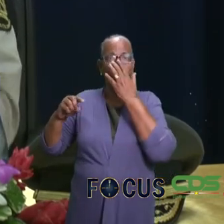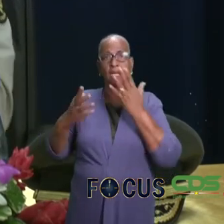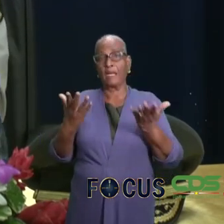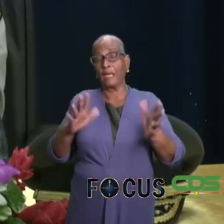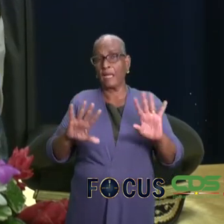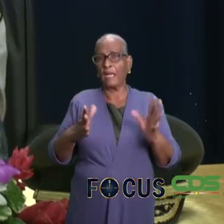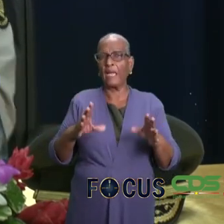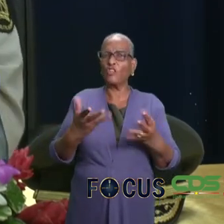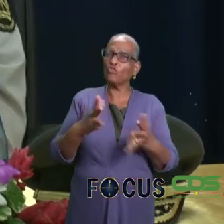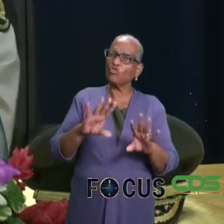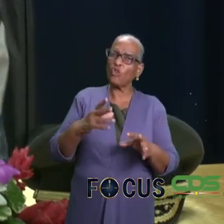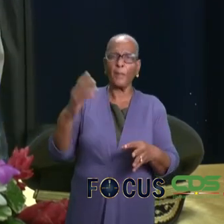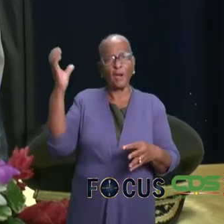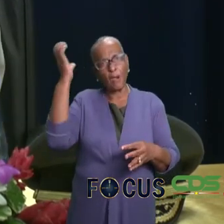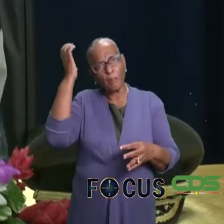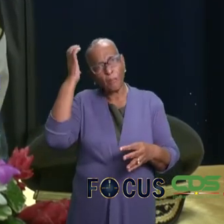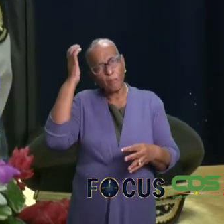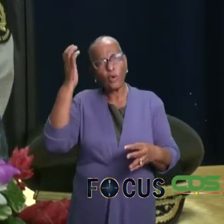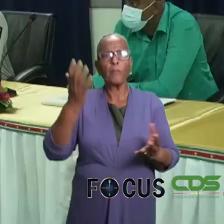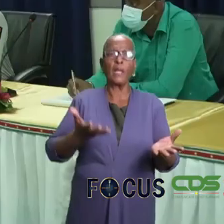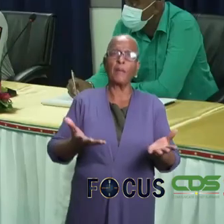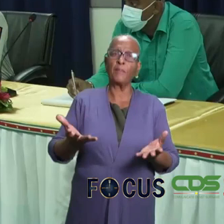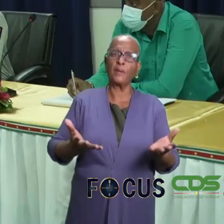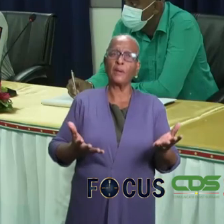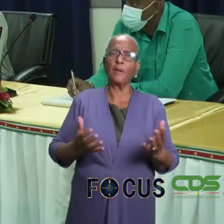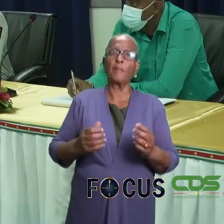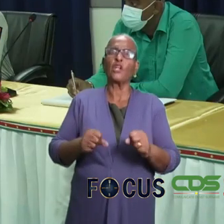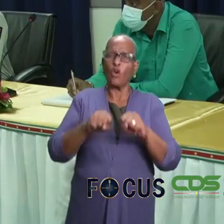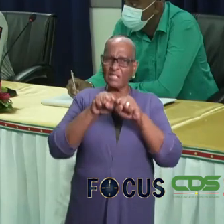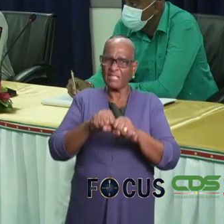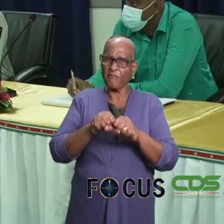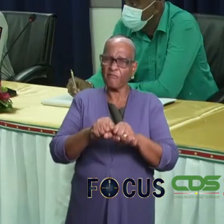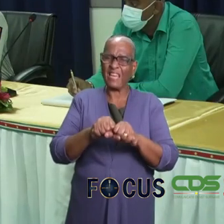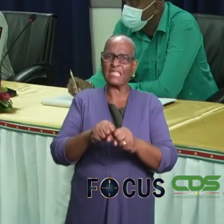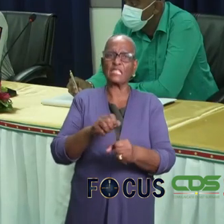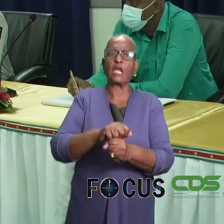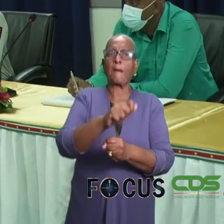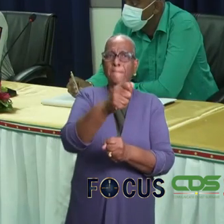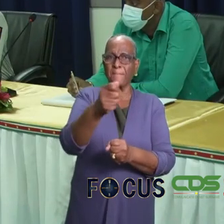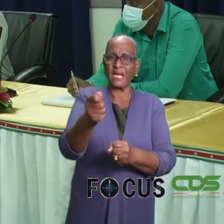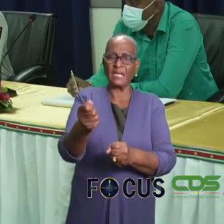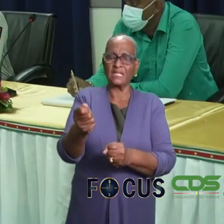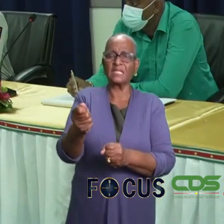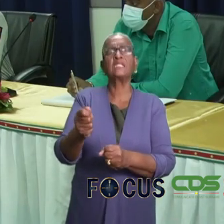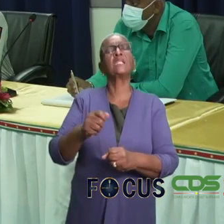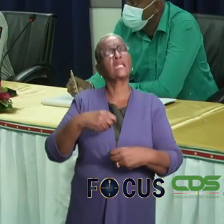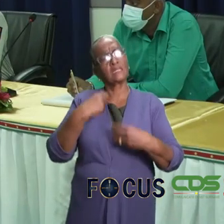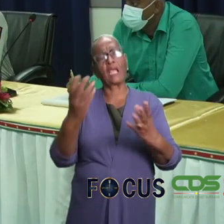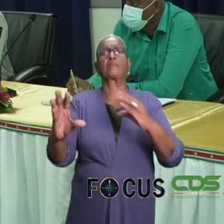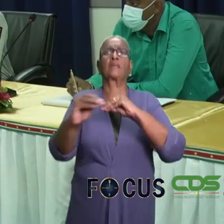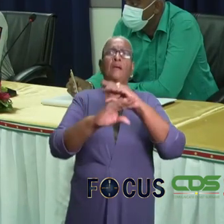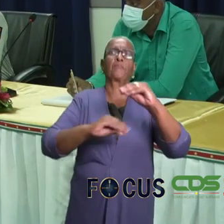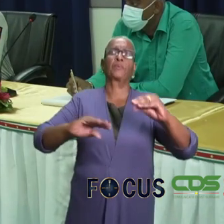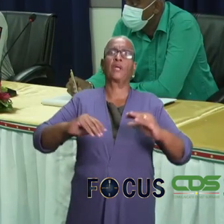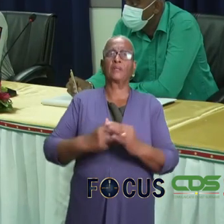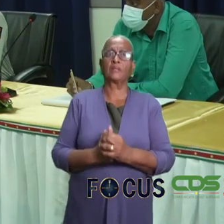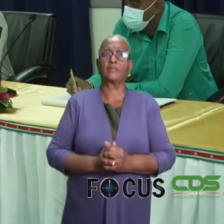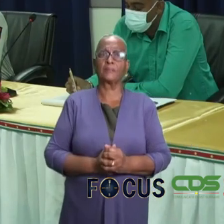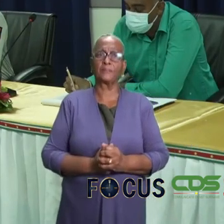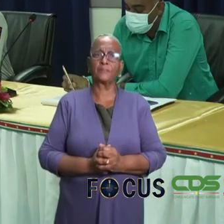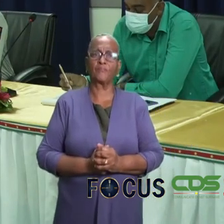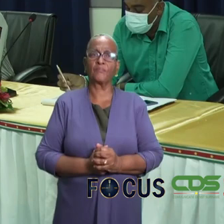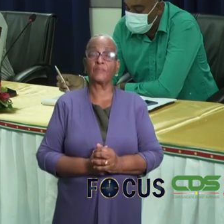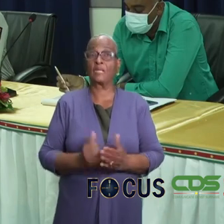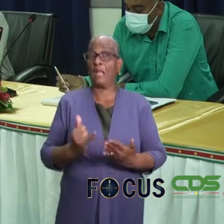bepaalde cases, is het zo dus dat wij met onze reguliere persdienst daarop ingaan. En de laatste vraag